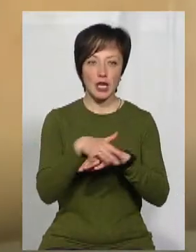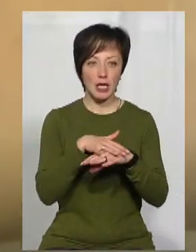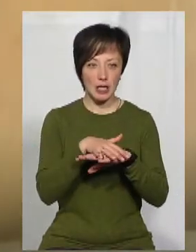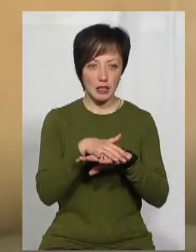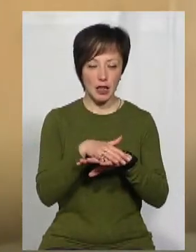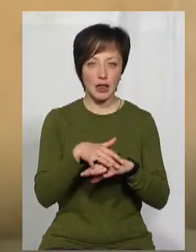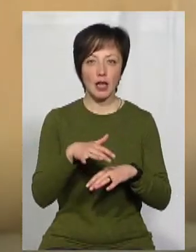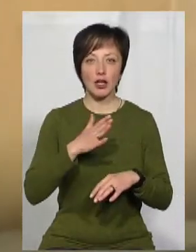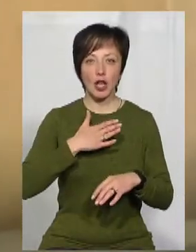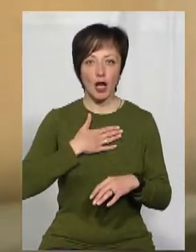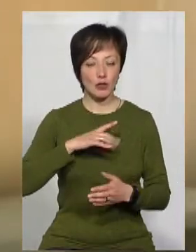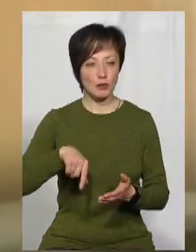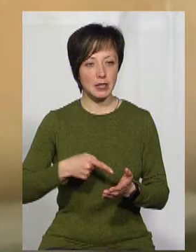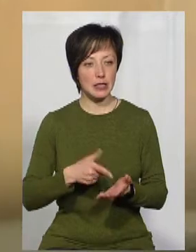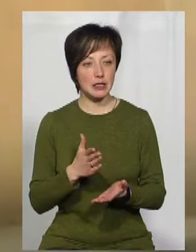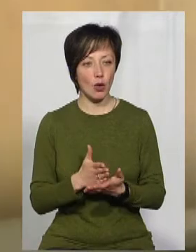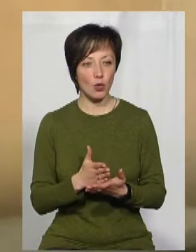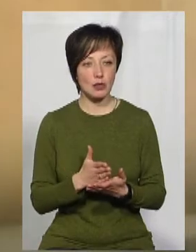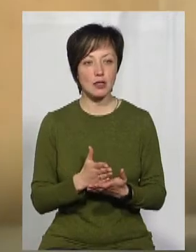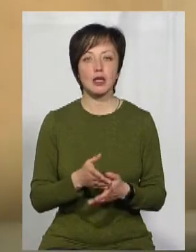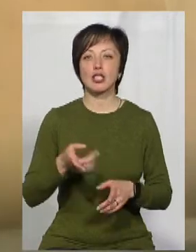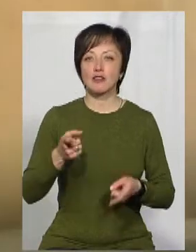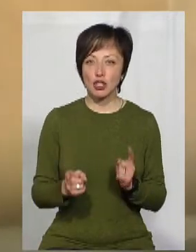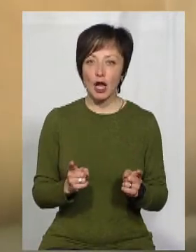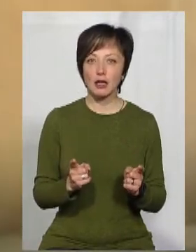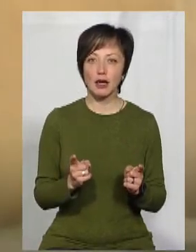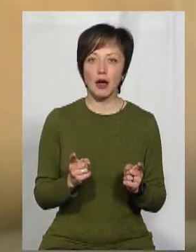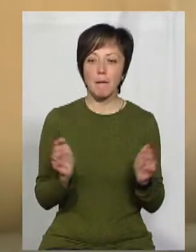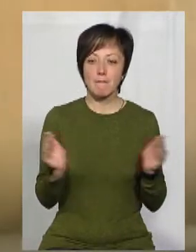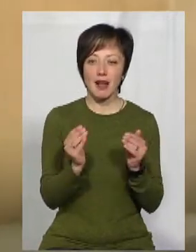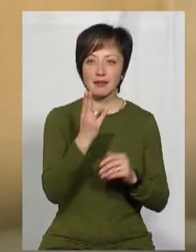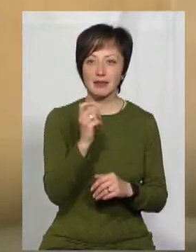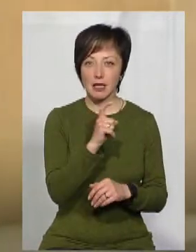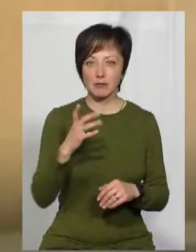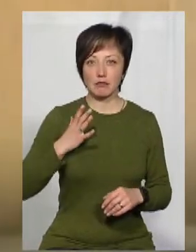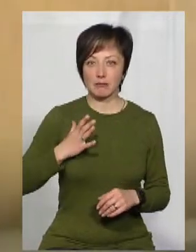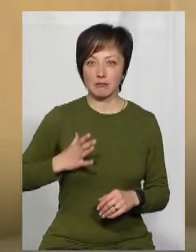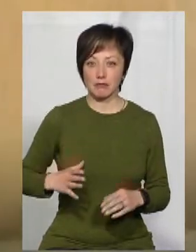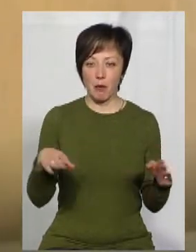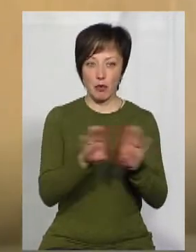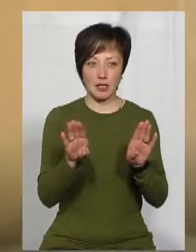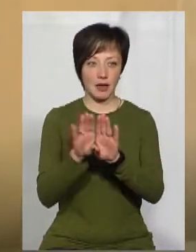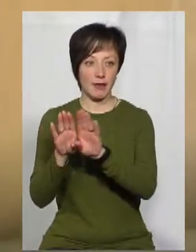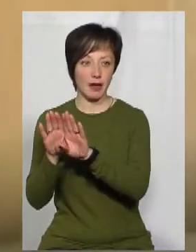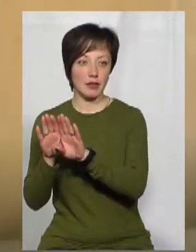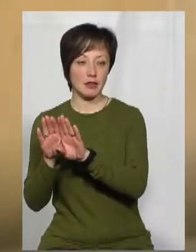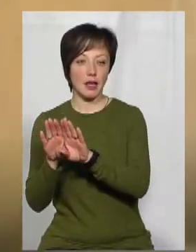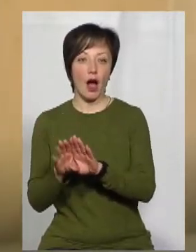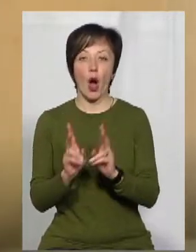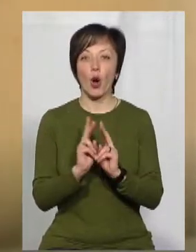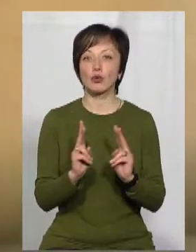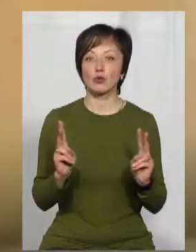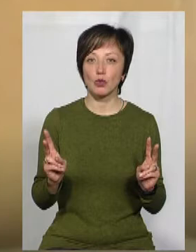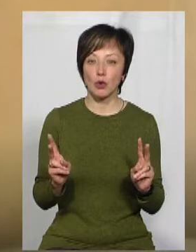на території нашого міста знаходиться. І, звичайно, що маленькі цеховики вимушені були позакриватися. А ті цеховики,